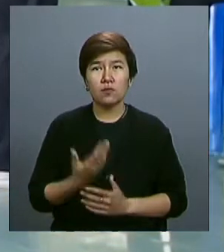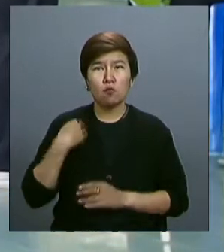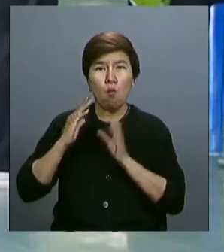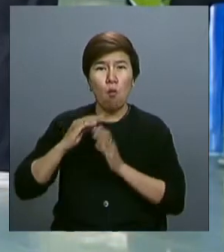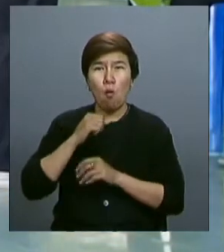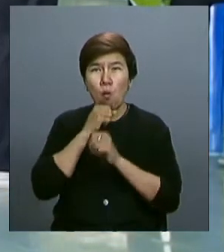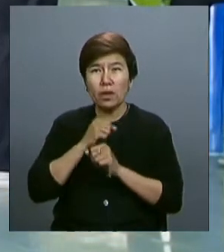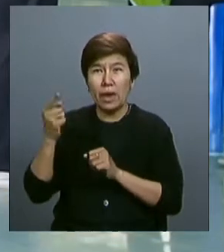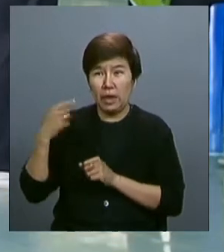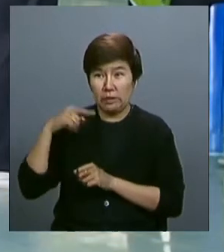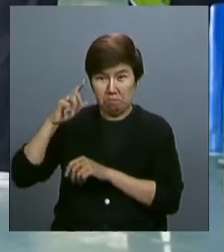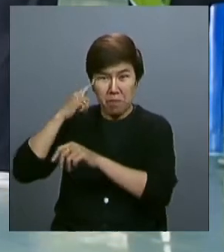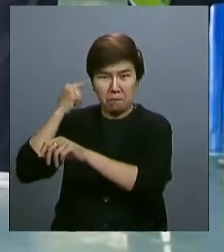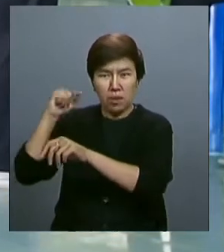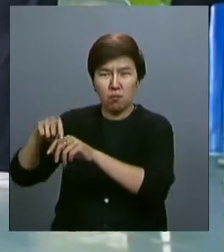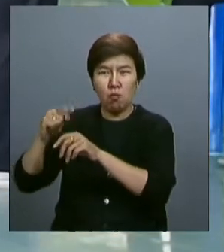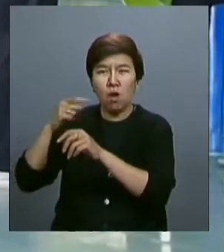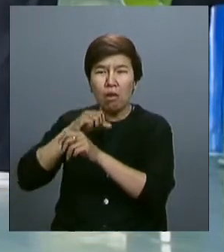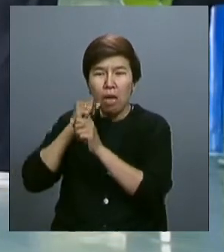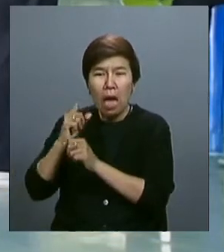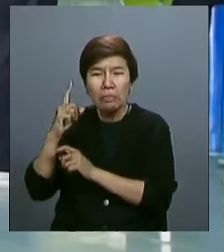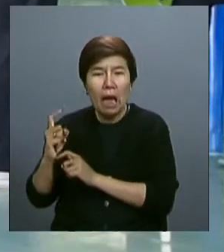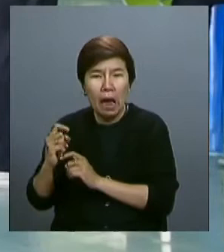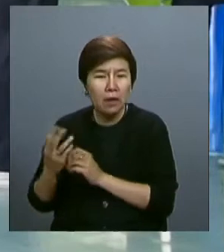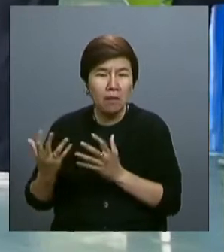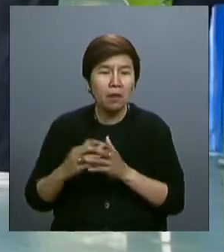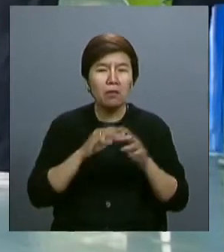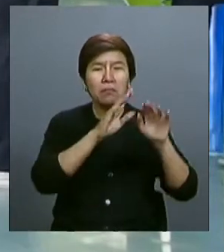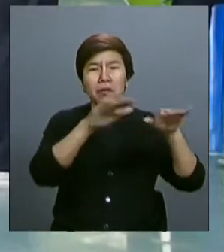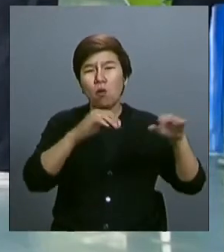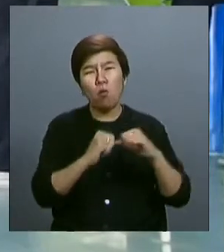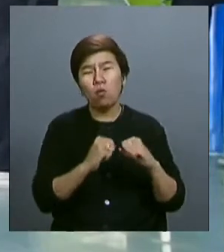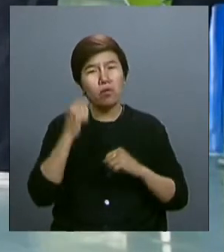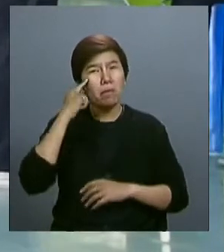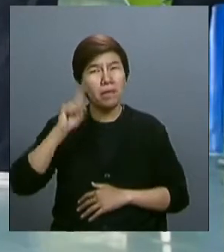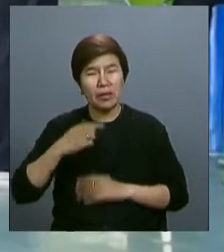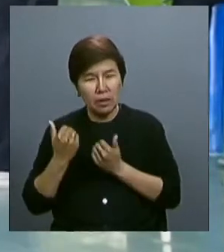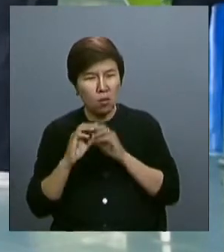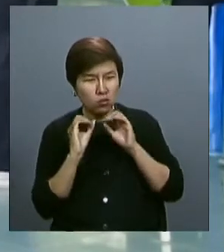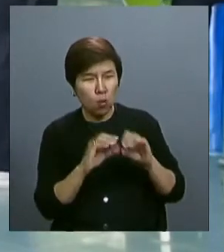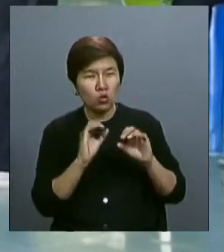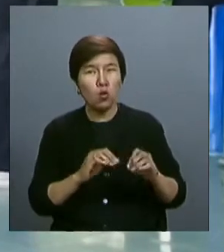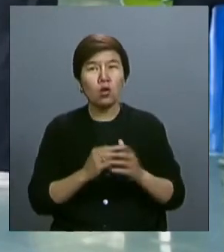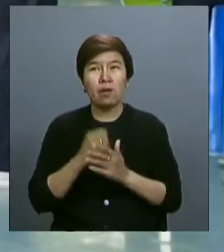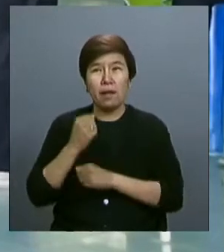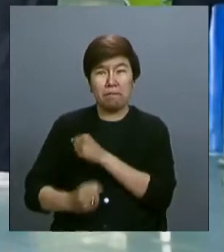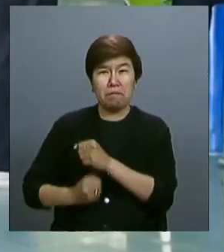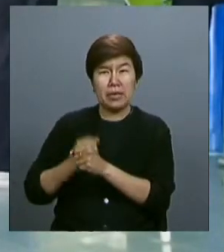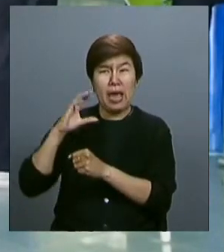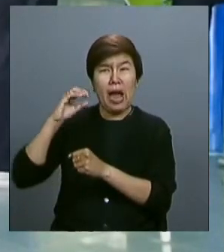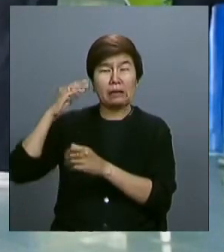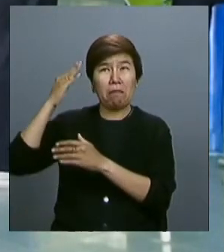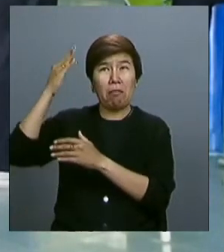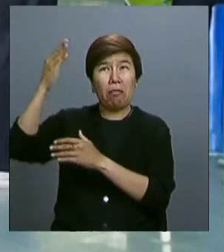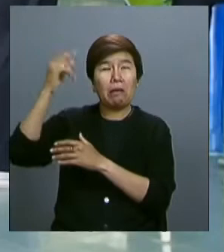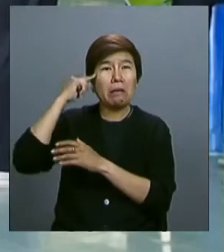นี้หมดไปในรุ่นใหม่ก็ยังไม่มั่นใจนะน่าจะไม่เกิน50ปีขนมพวกนี้ก็จะสูญถ้าเรา